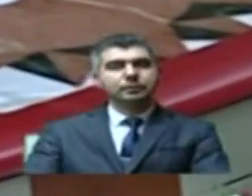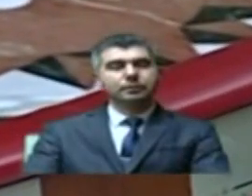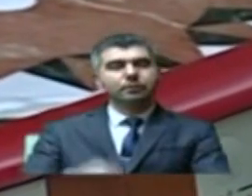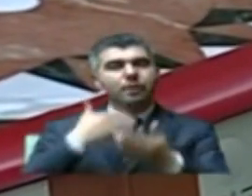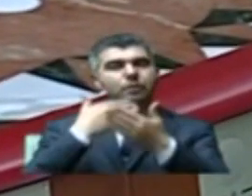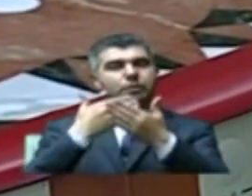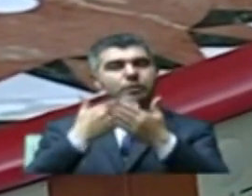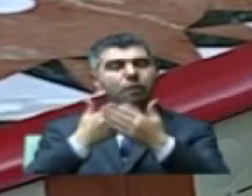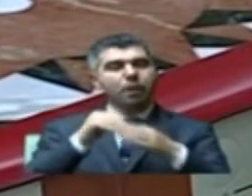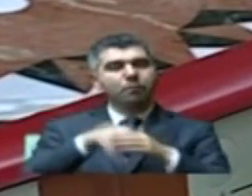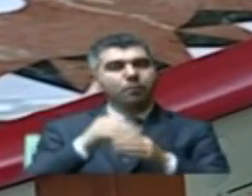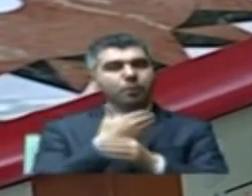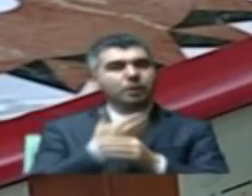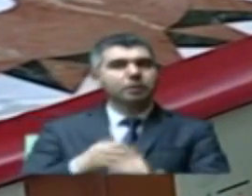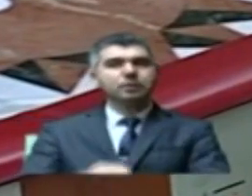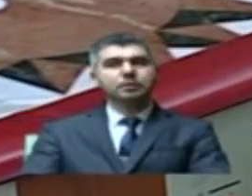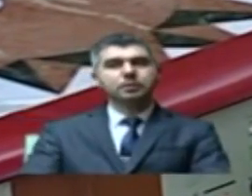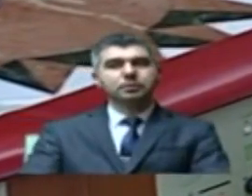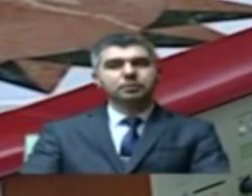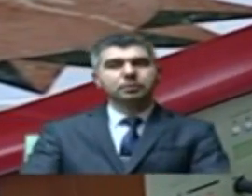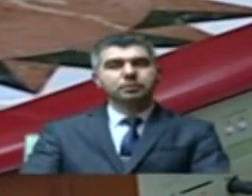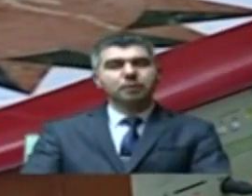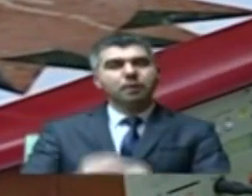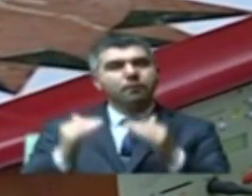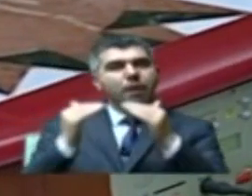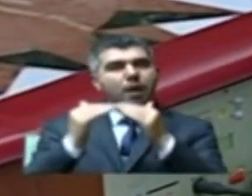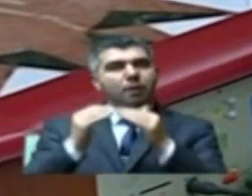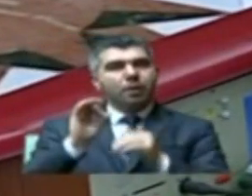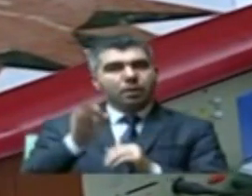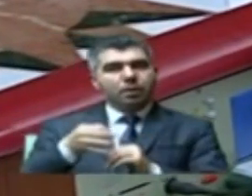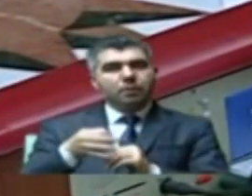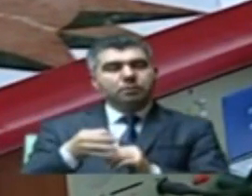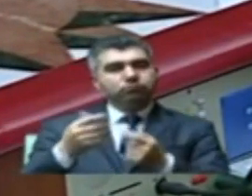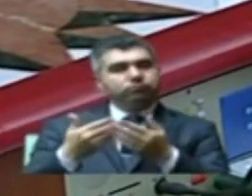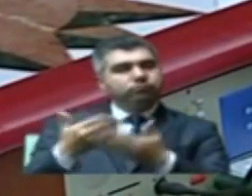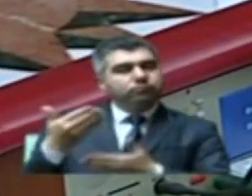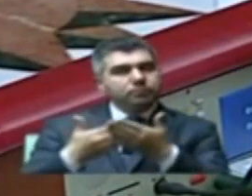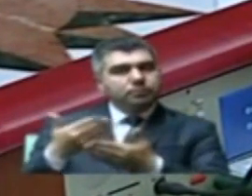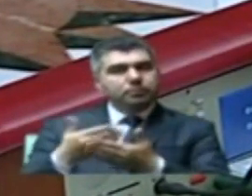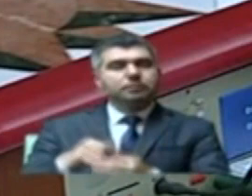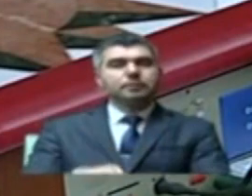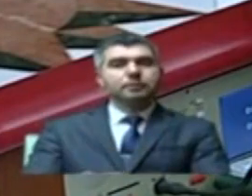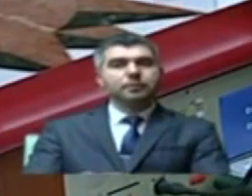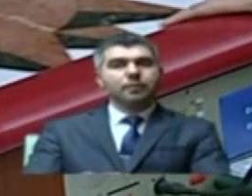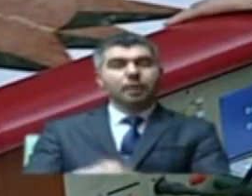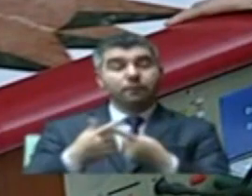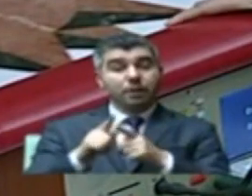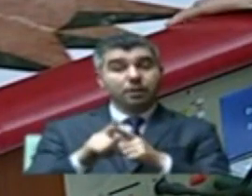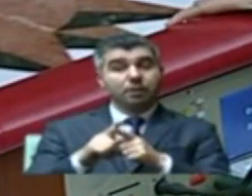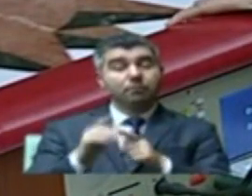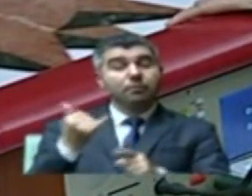شكرا سيد المستشار المحترم. نتفق حتى واحد ما يختلف حول أولا لابد